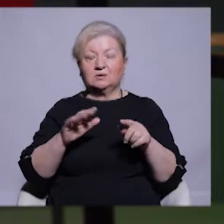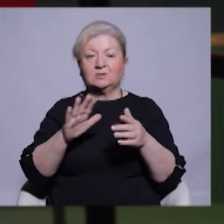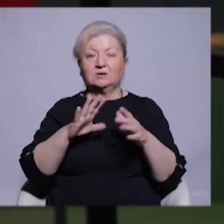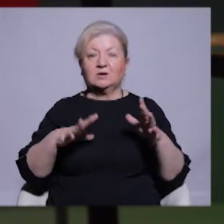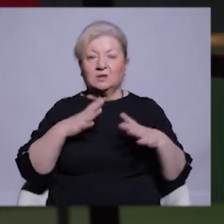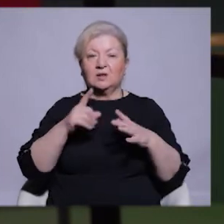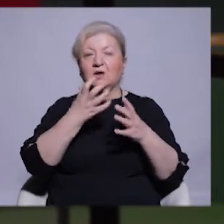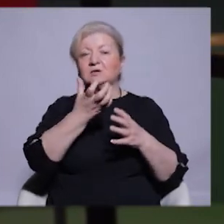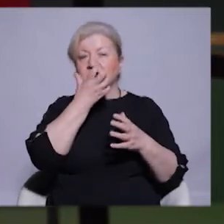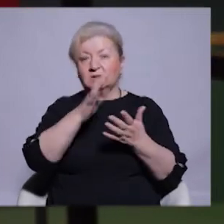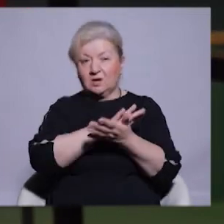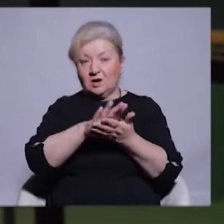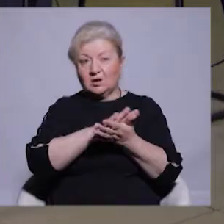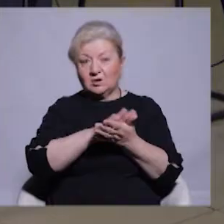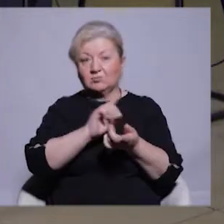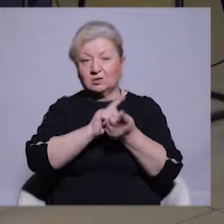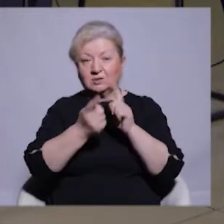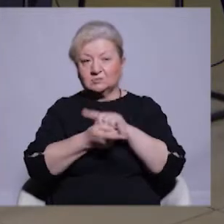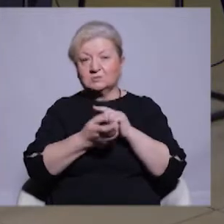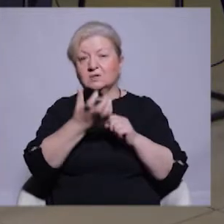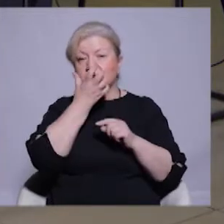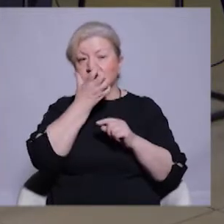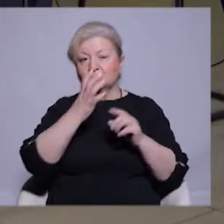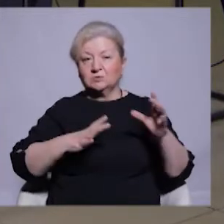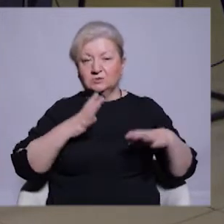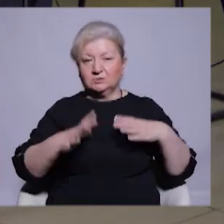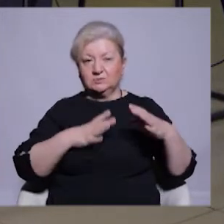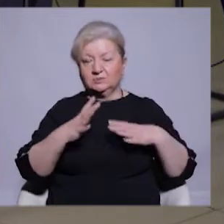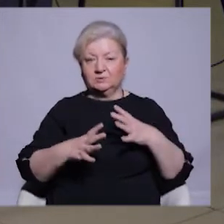სითბურ ენერგიაში გარდაქმნის მექანიკურ ენერგიას.